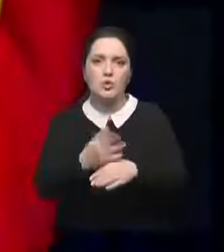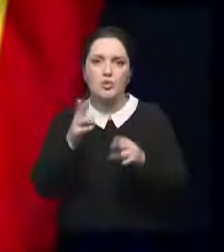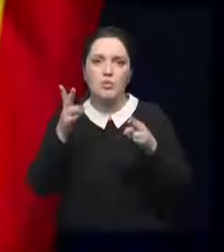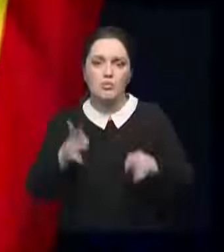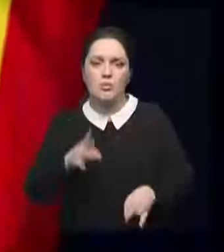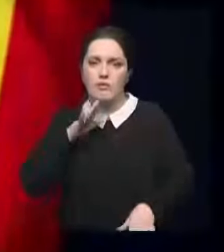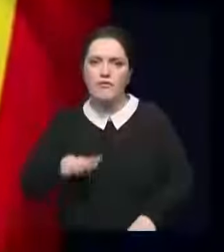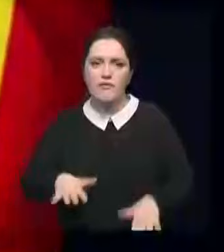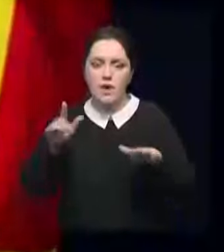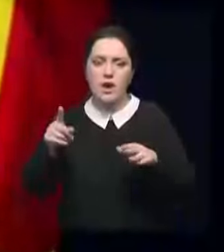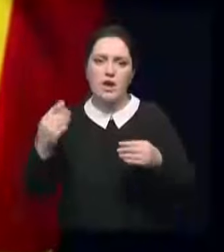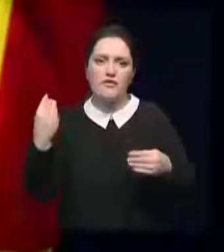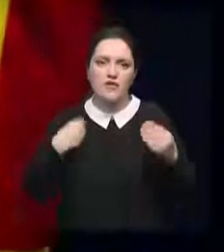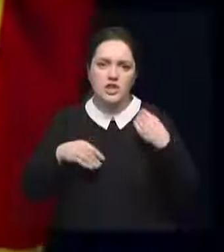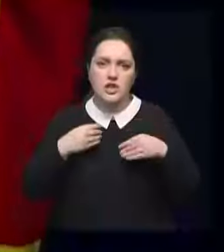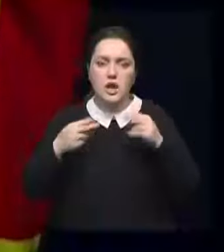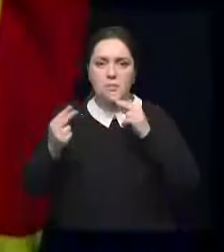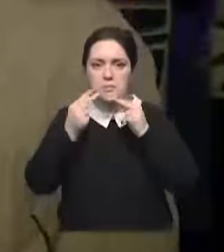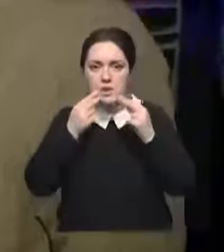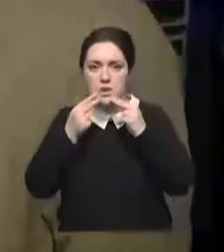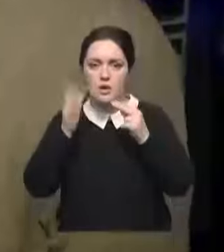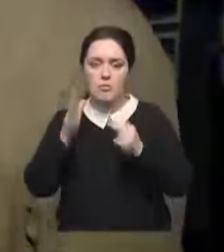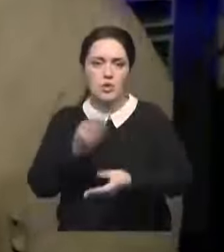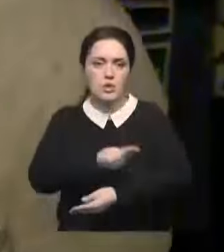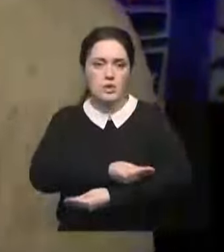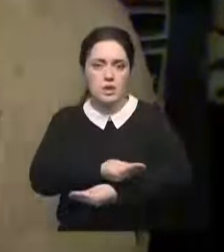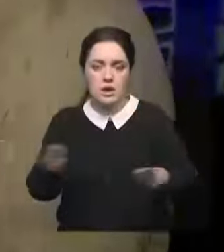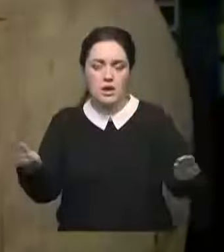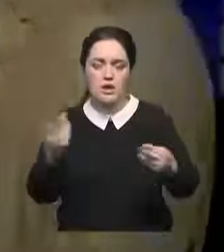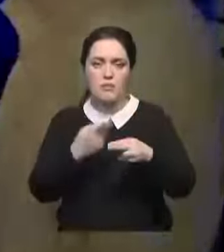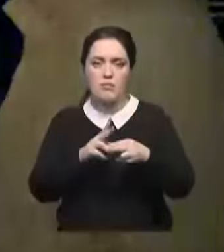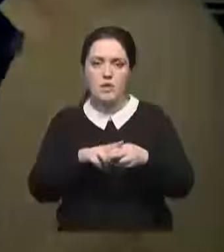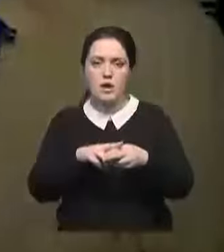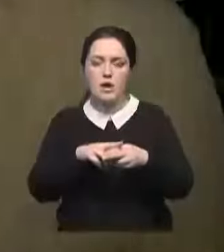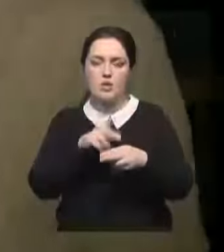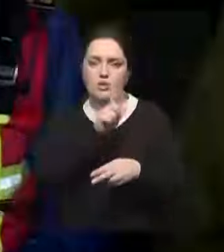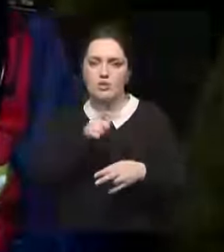вещи и продукты питания по мере необходимости распределяют по